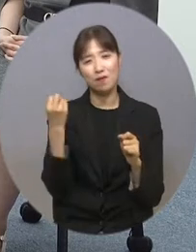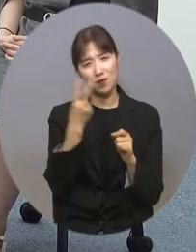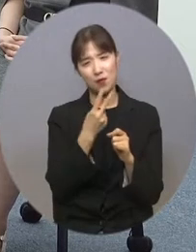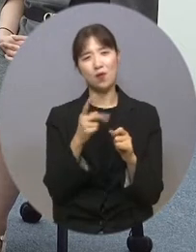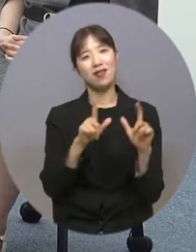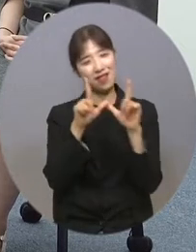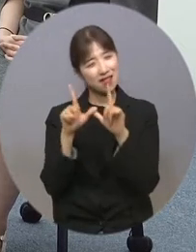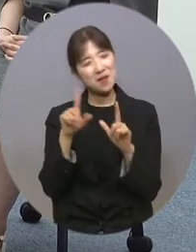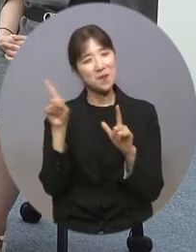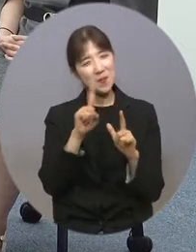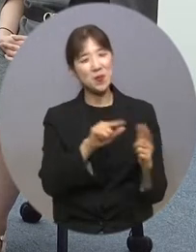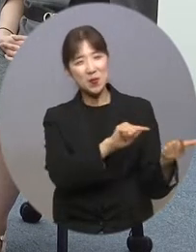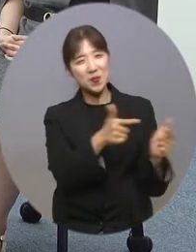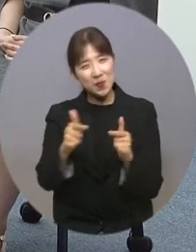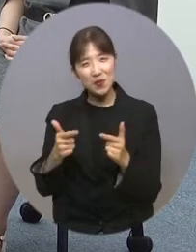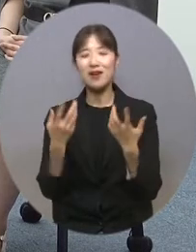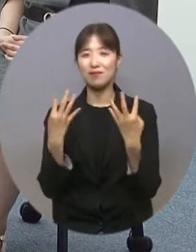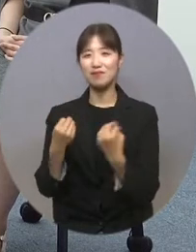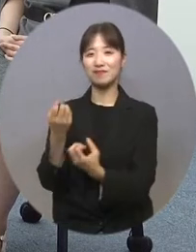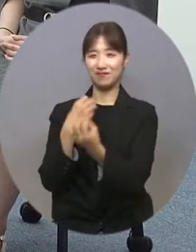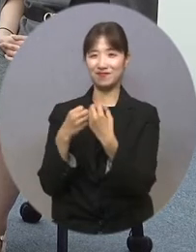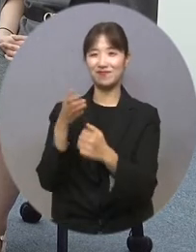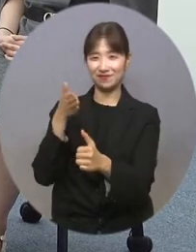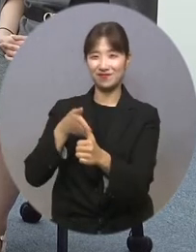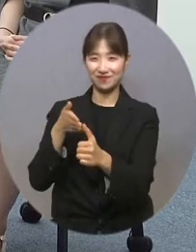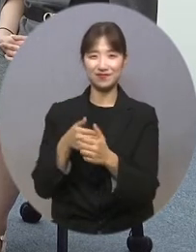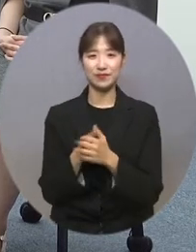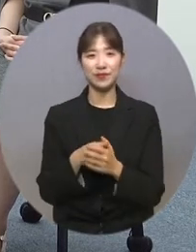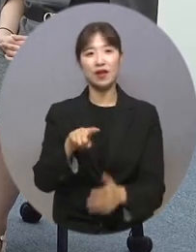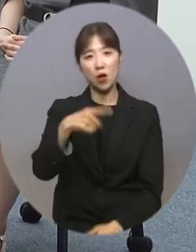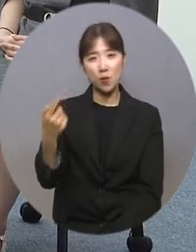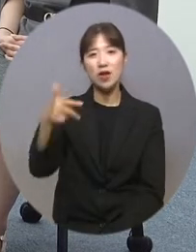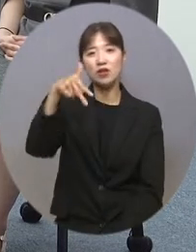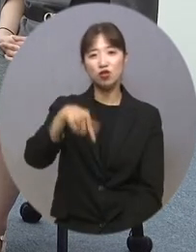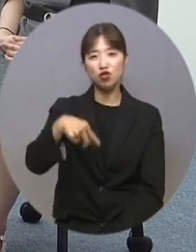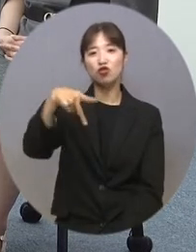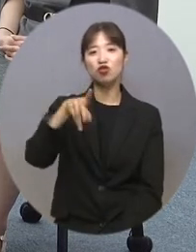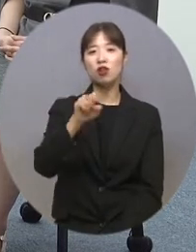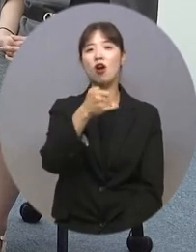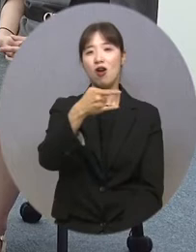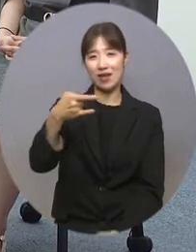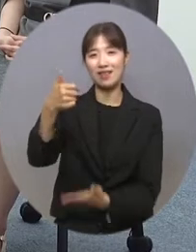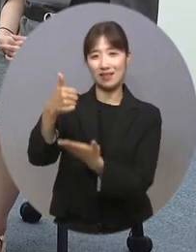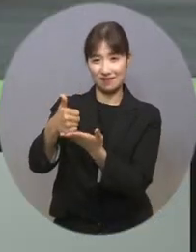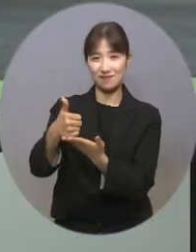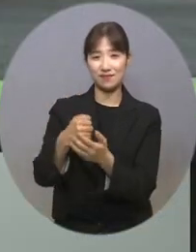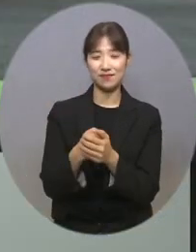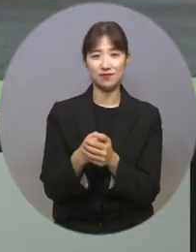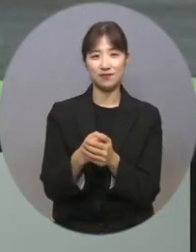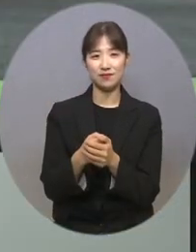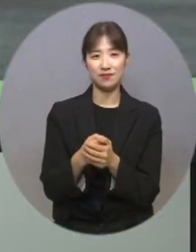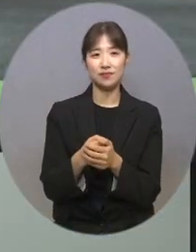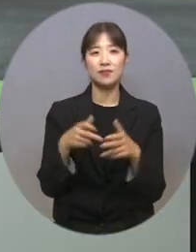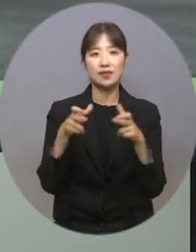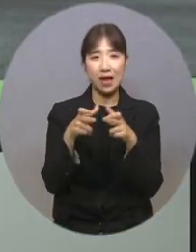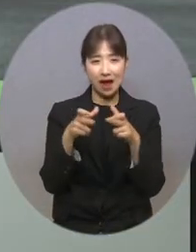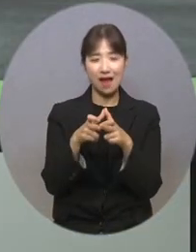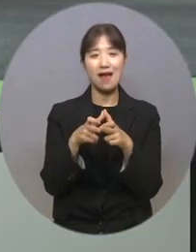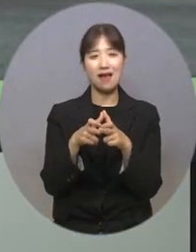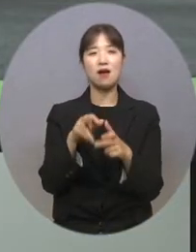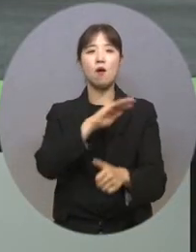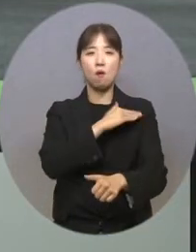생활에 관련된 이온을 마님 좀 부탁드릴께요 4 그 옆으로 주 성인 님 내 소개해드릴께요 장애우권익문제연구소